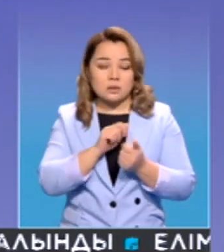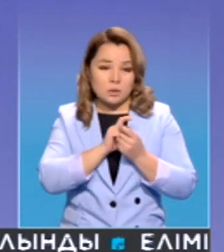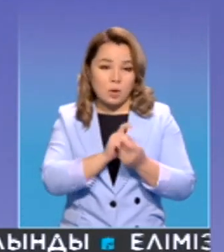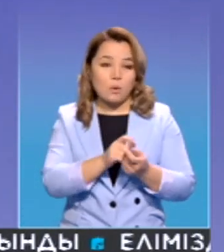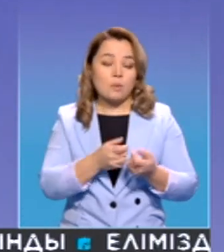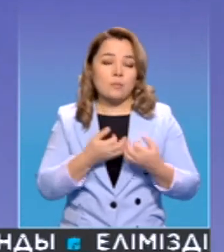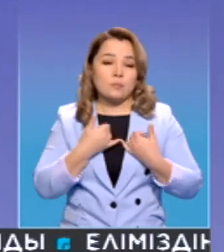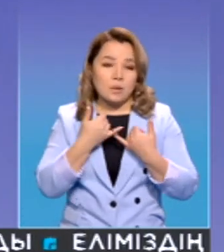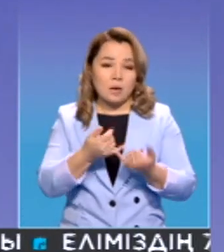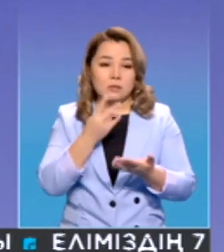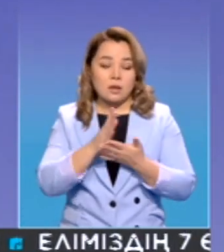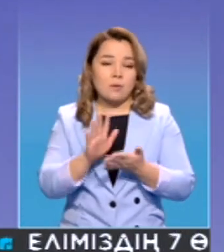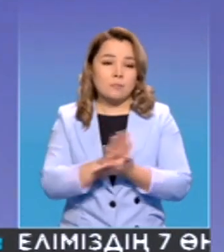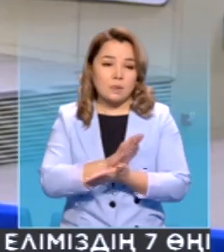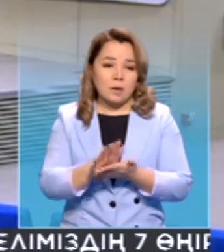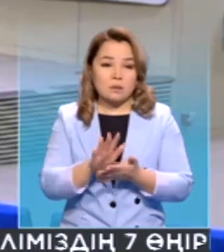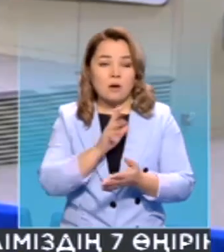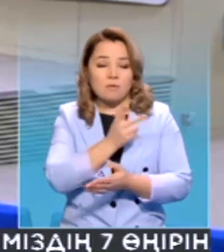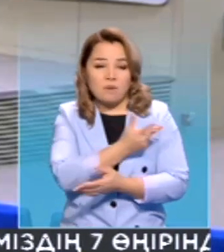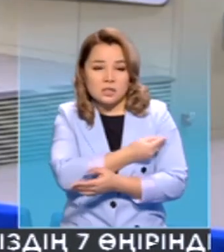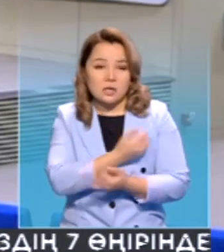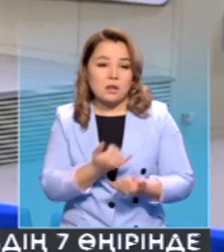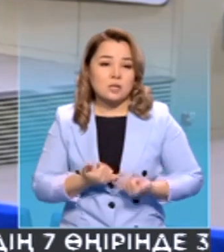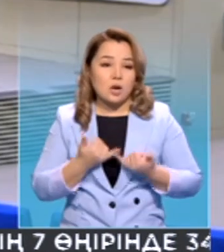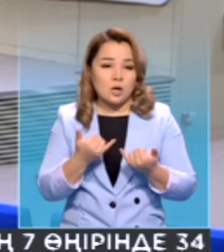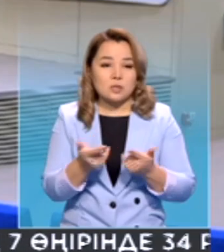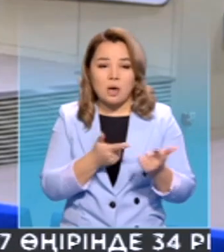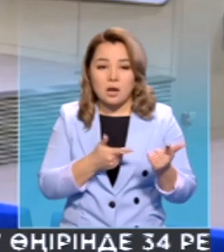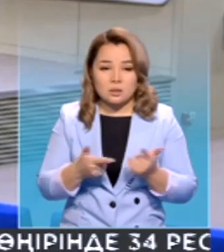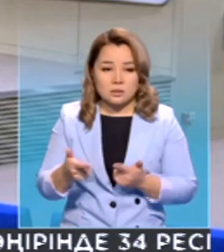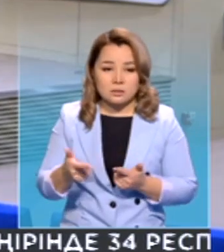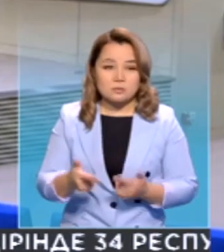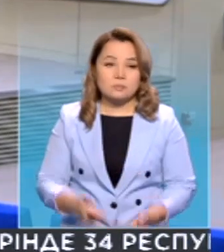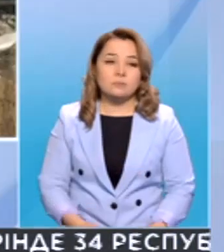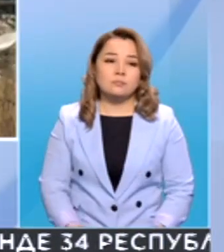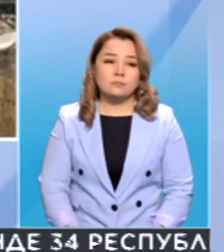қажетті вакцинаны тегін жіберуге дайын екенін ұсынды.